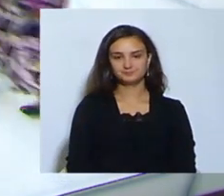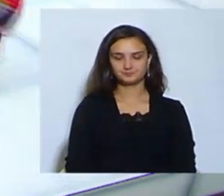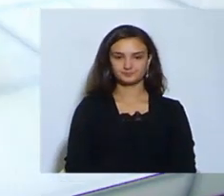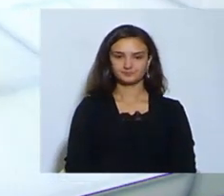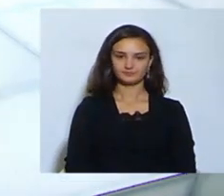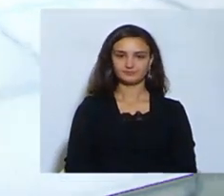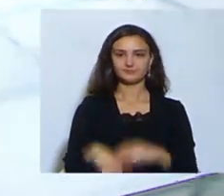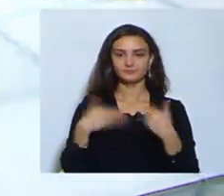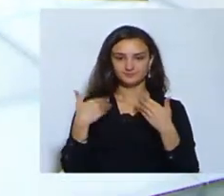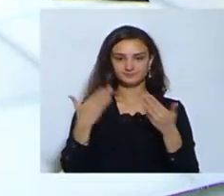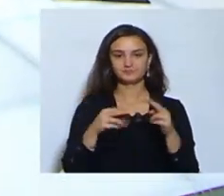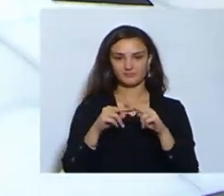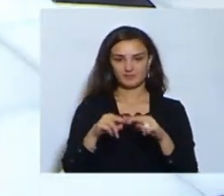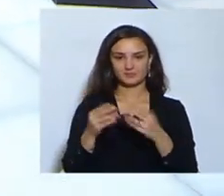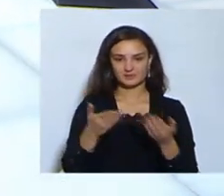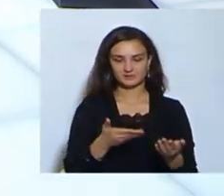გამარჯობა.